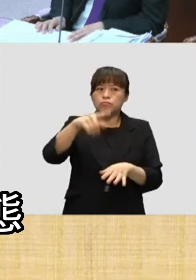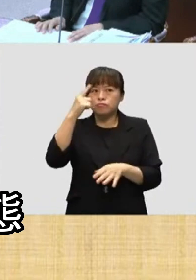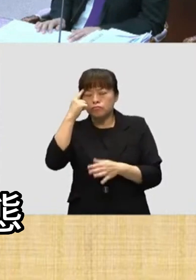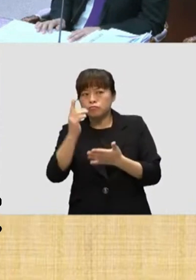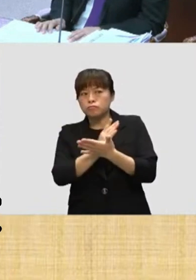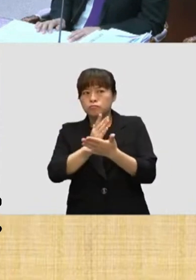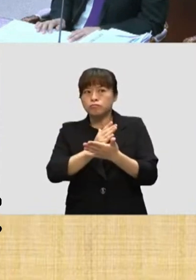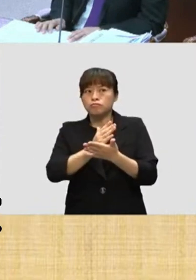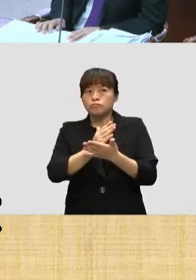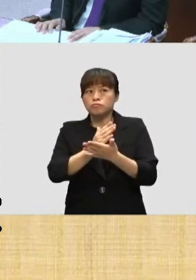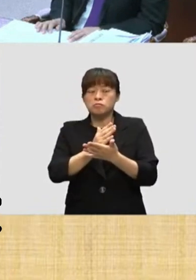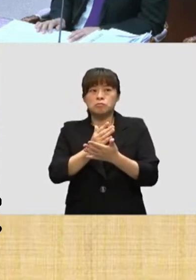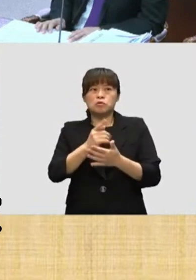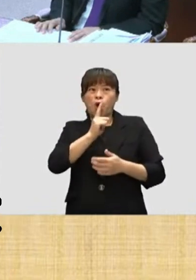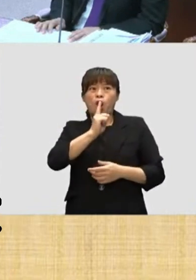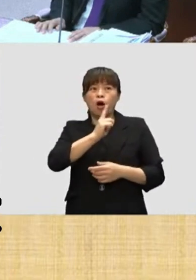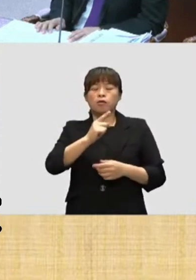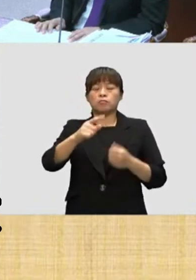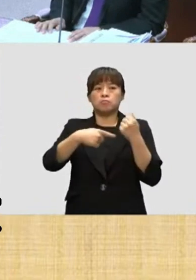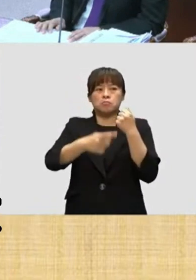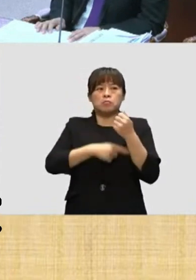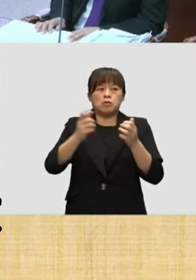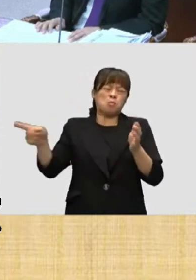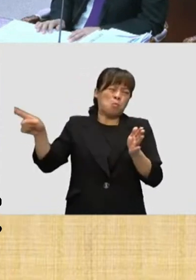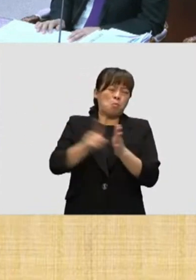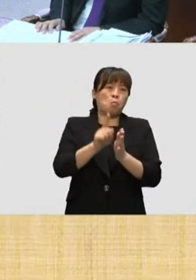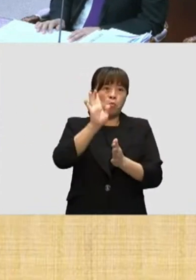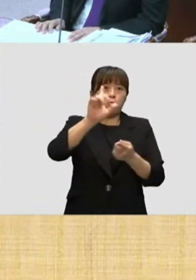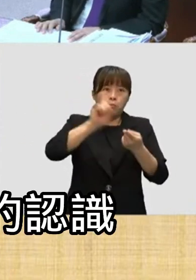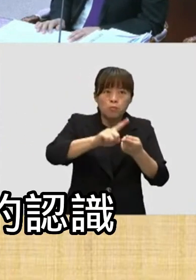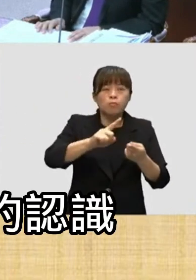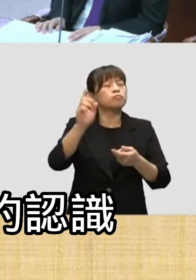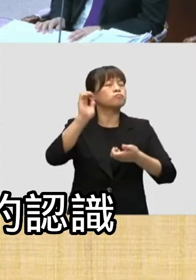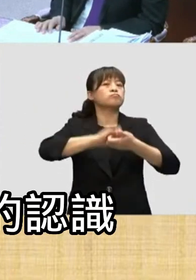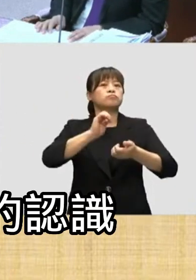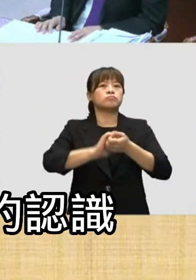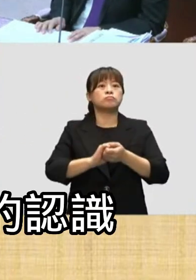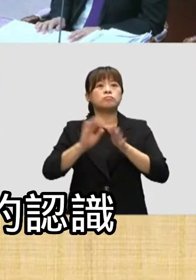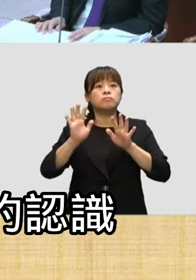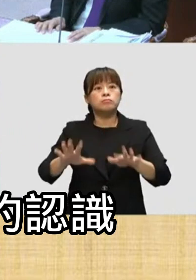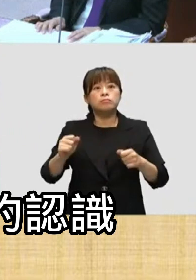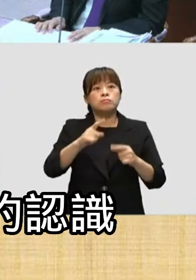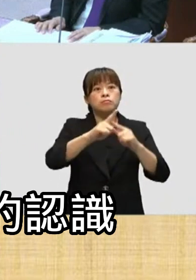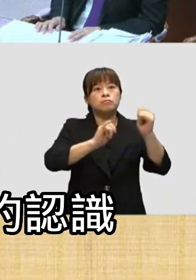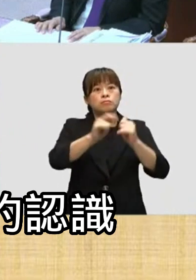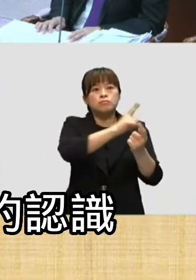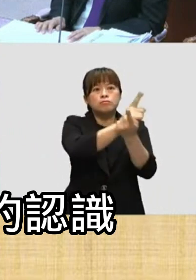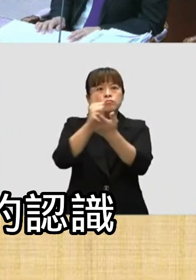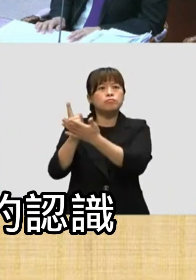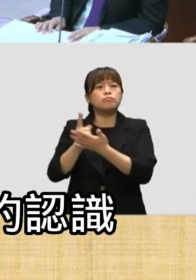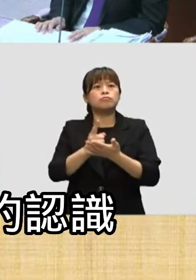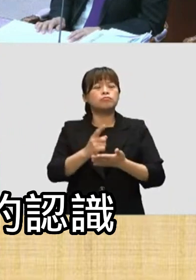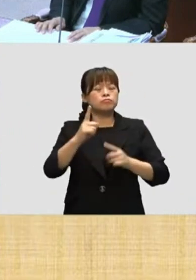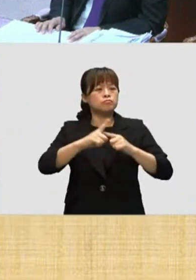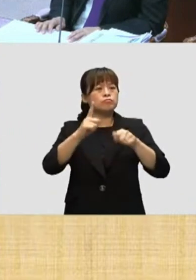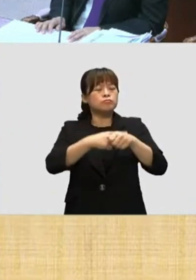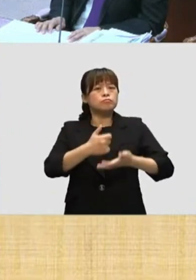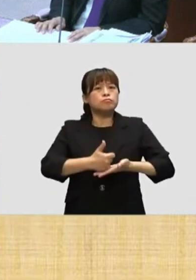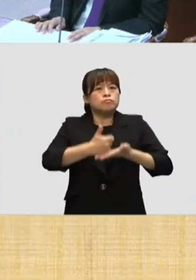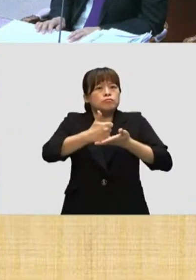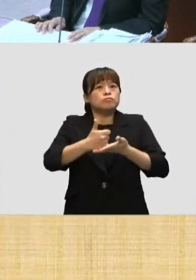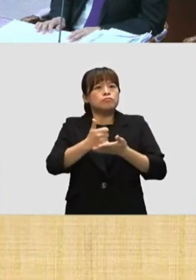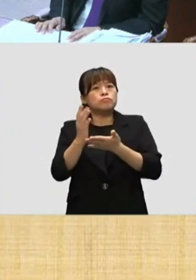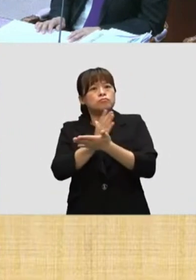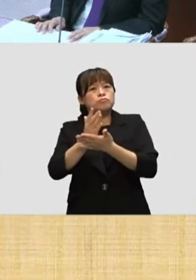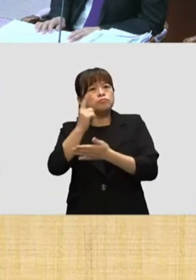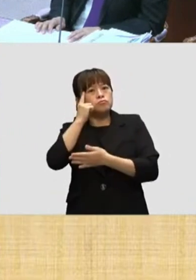的状态，不能主张该判断永远有效。这要从目前一般人对人性尊严的认识、期待来